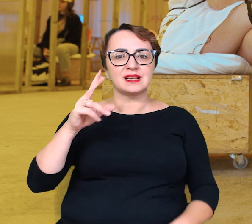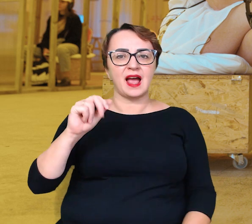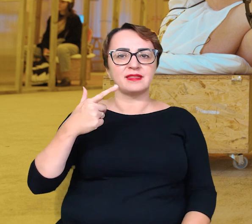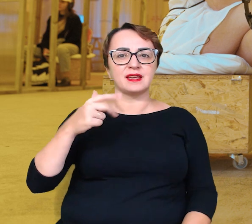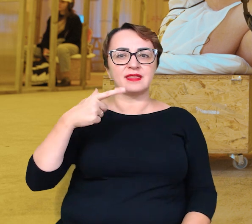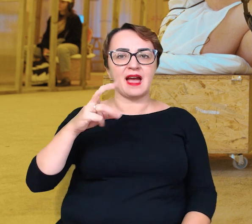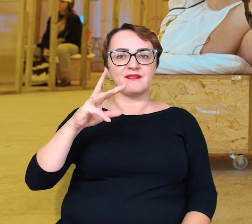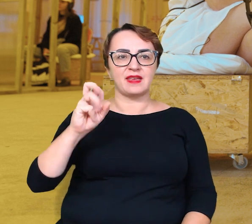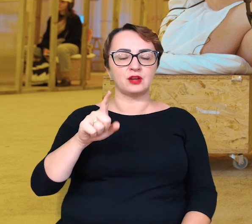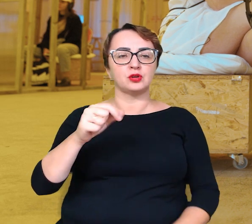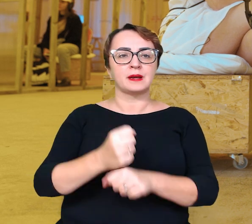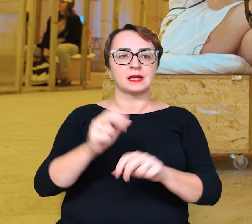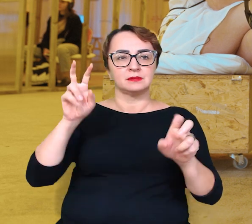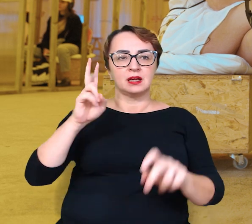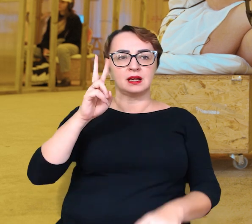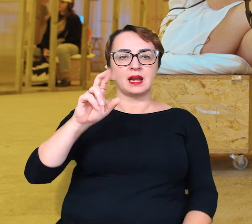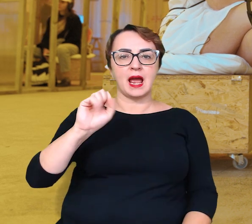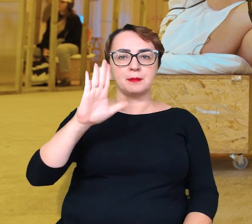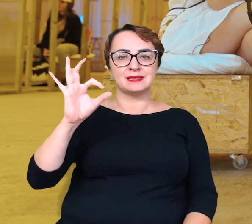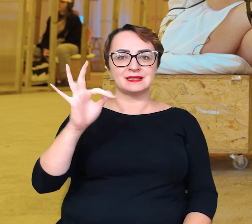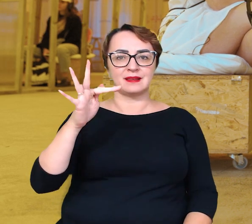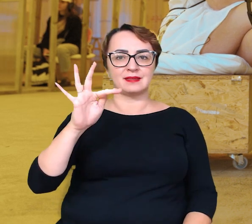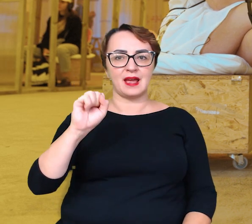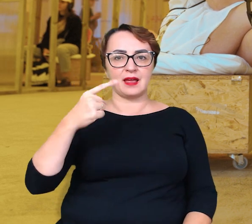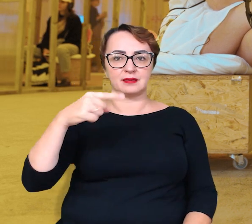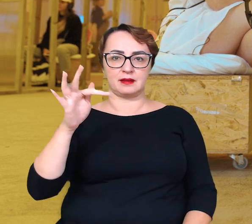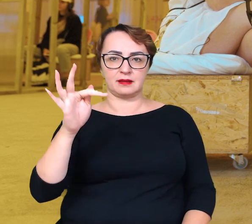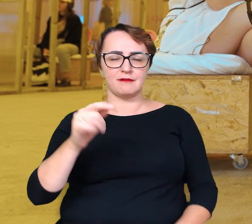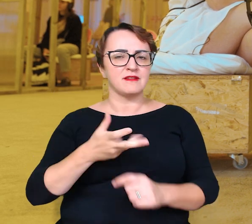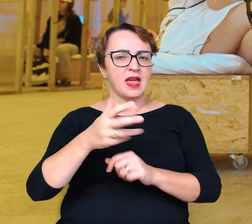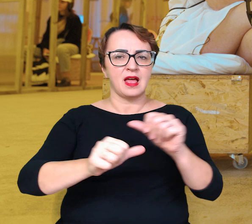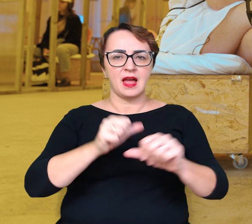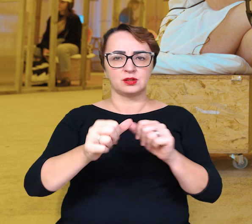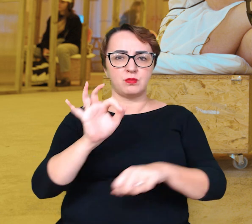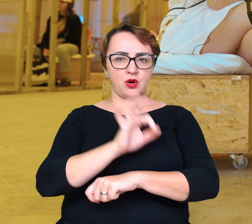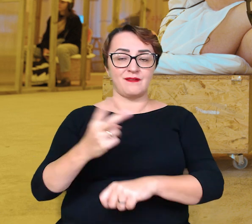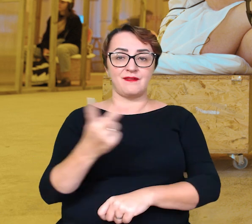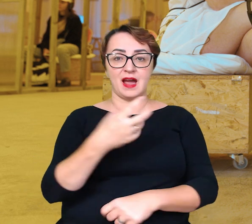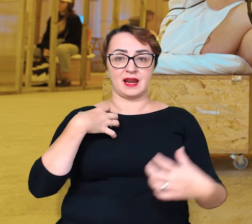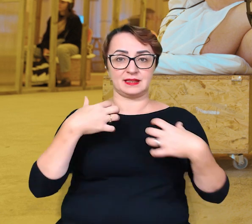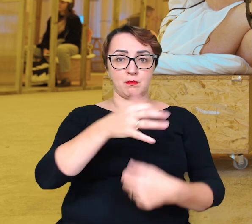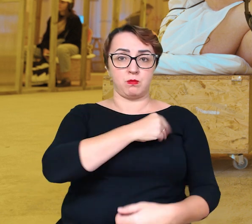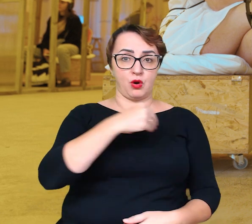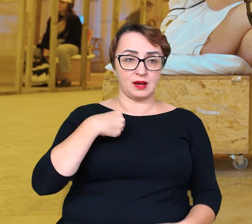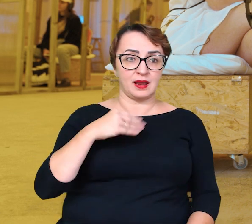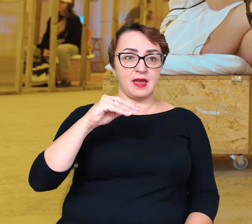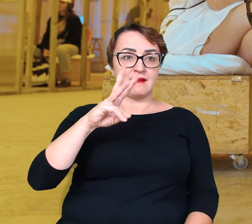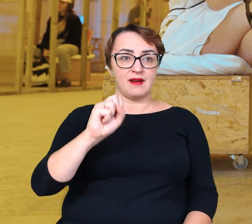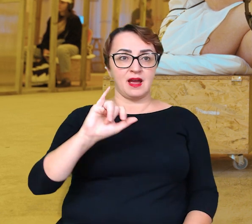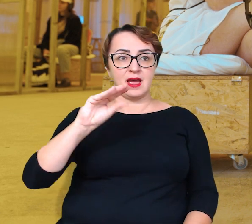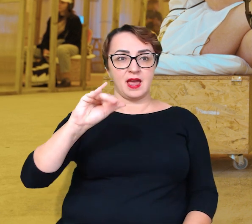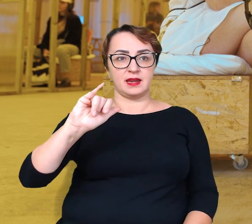to praca Krapsztat, wieloletni projekt dwóch artystek. Jedna jest Polką, nazywa się Ewa Einhorn